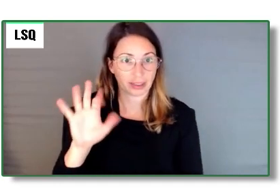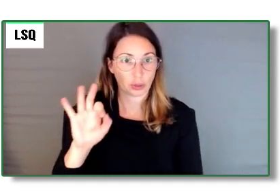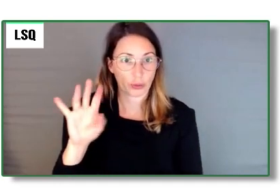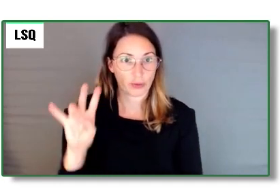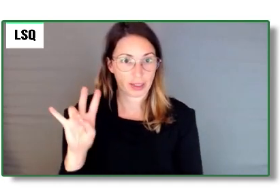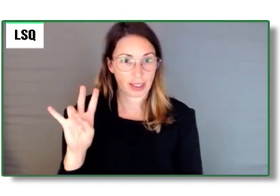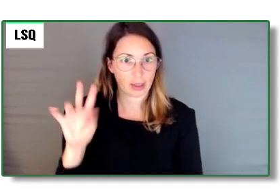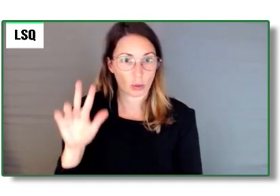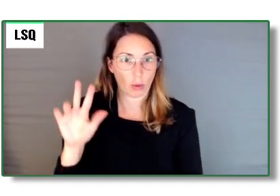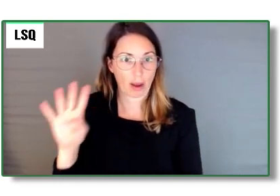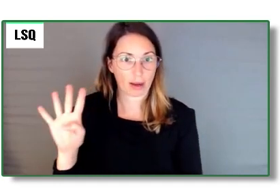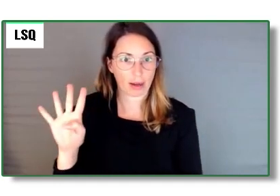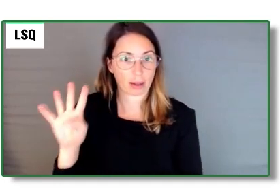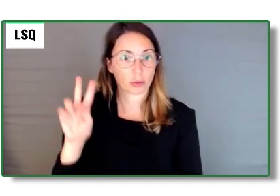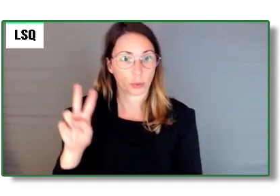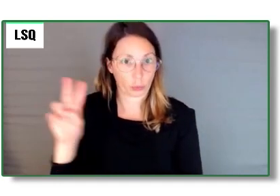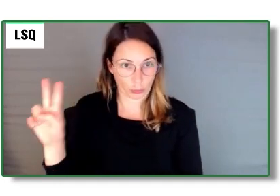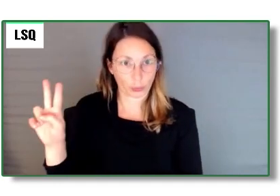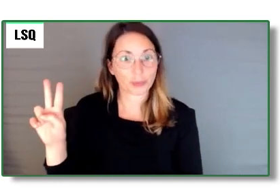3422 poste